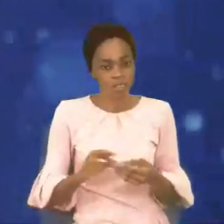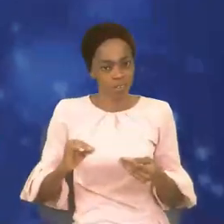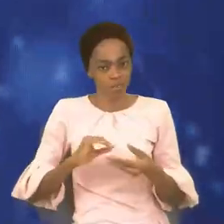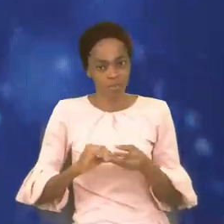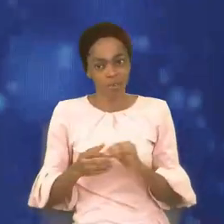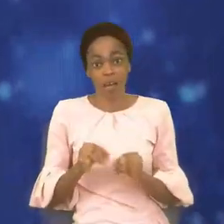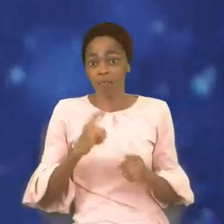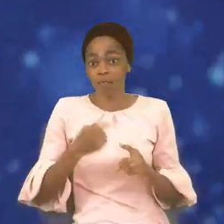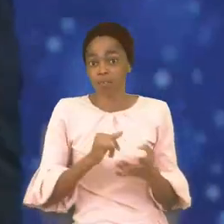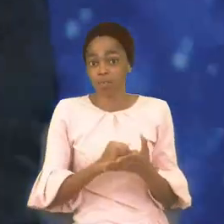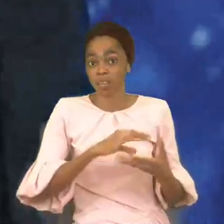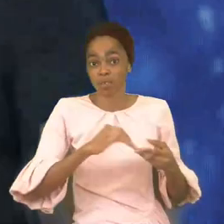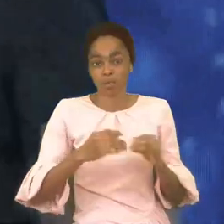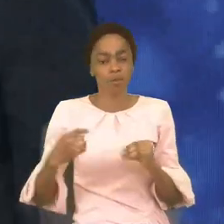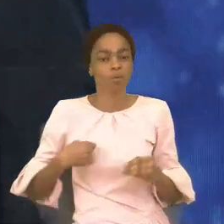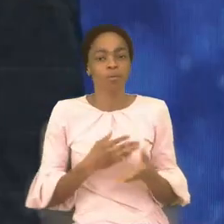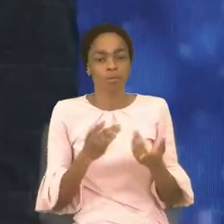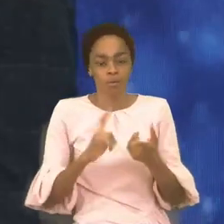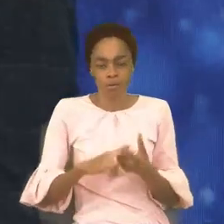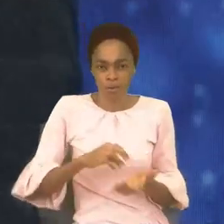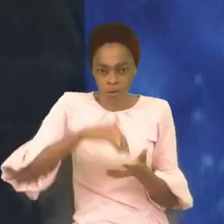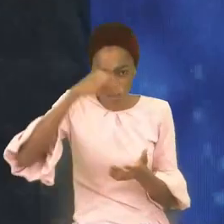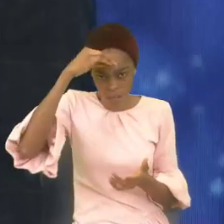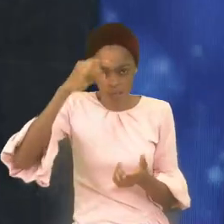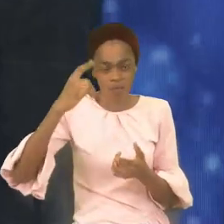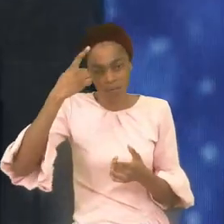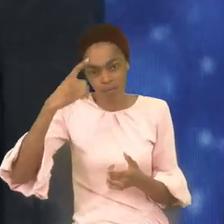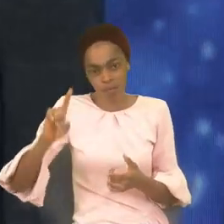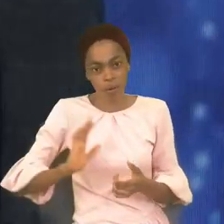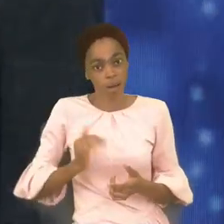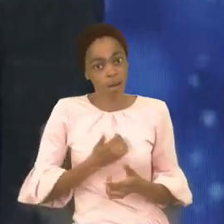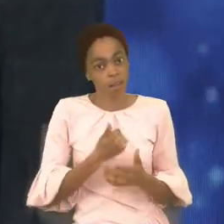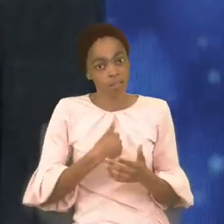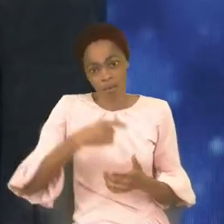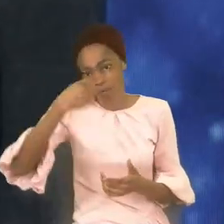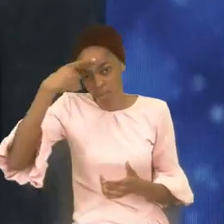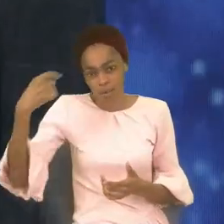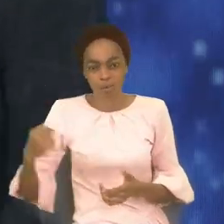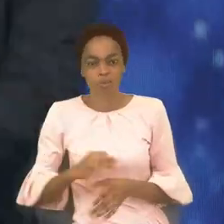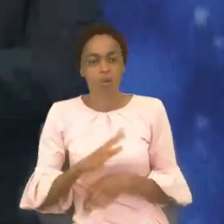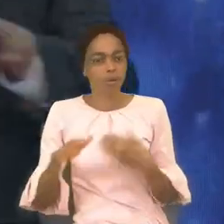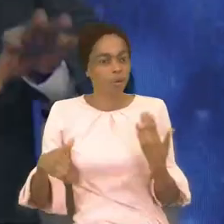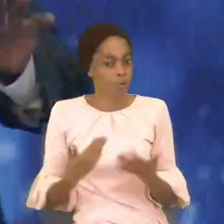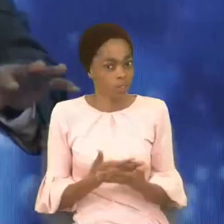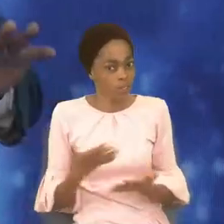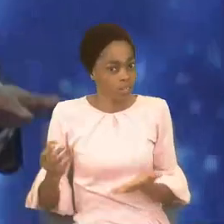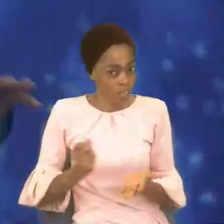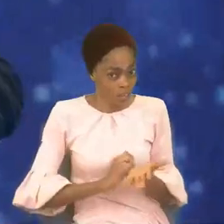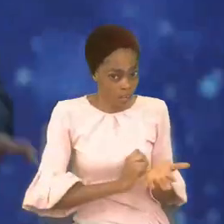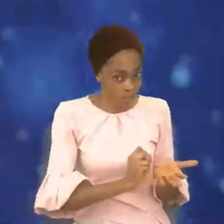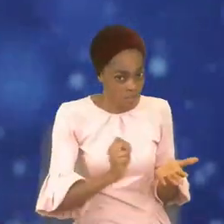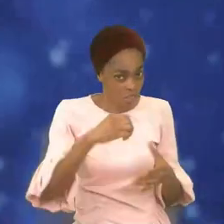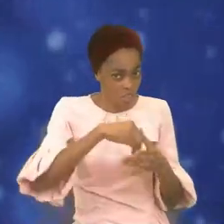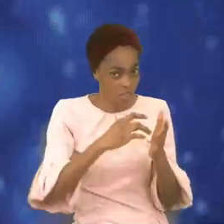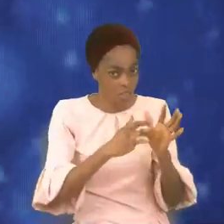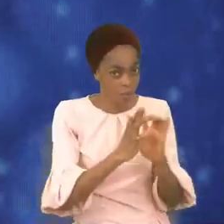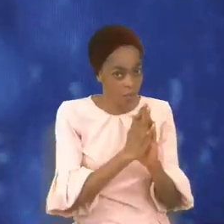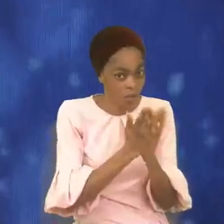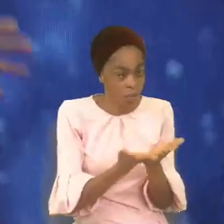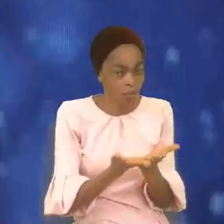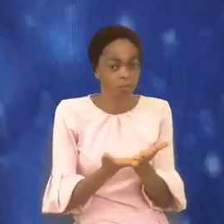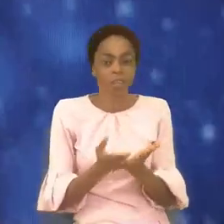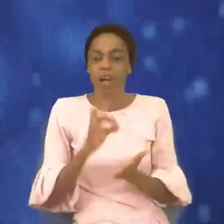l'histoire, nous voulons apprendre pour nous-mêmes. Parce que tout ce qui a été écrit,